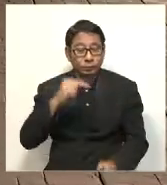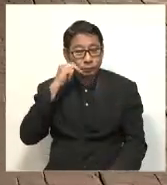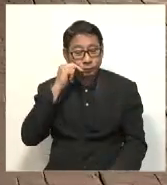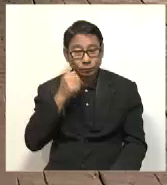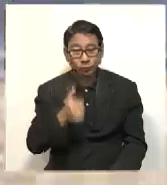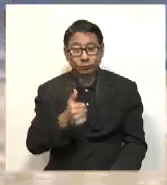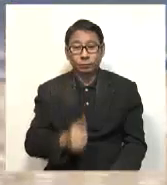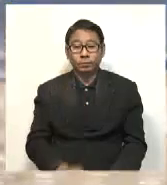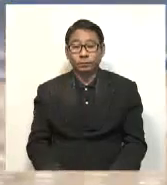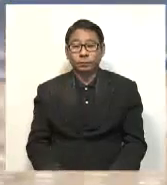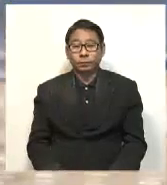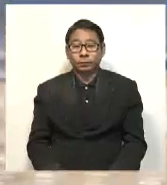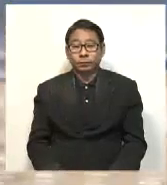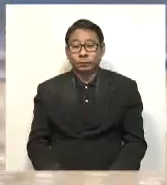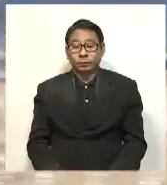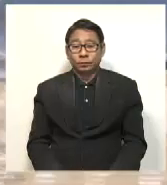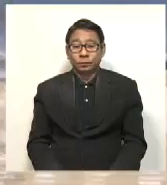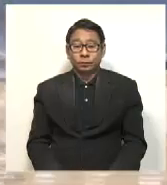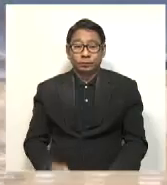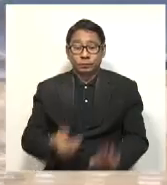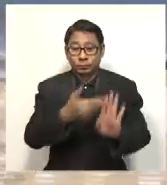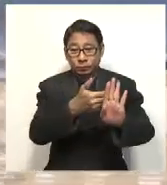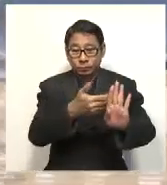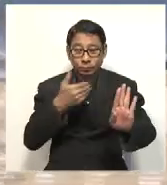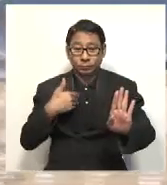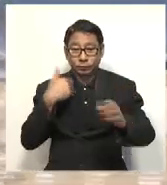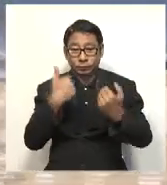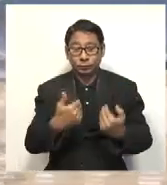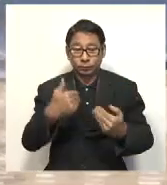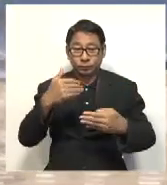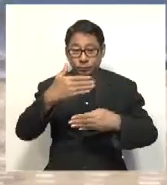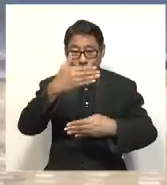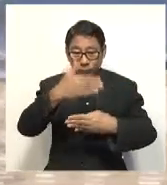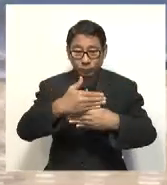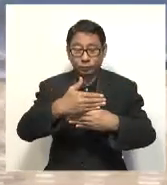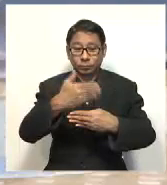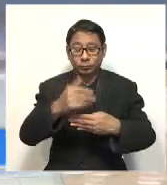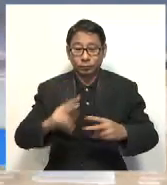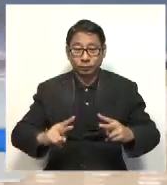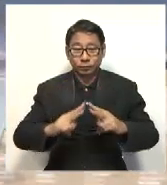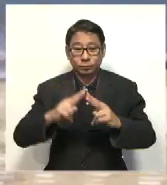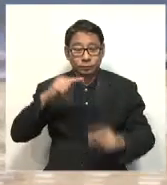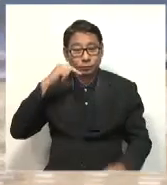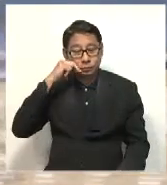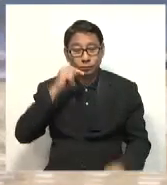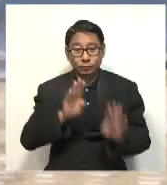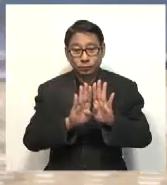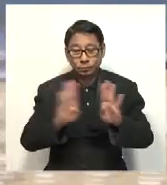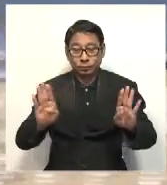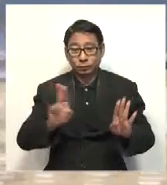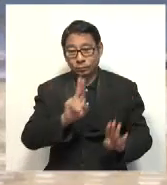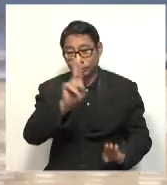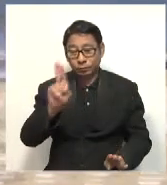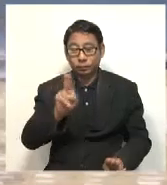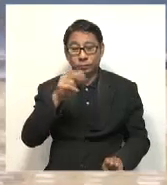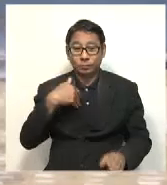ค่ะ ครับที่ด้านหลังนี้ก็คือฝายพับได้นะครับนวัตกรรมใหม่โดยกรมชลประทานซึ่งเมื่อเปิดใช้งานก็สามาร